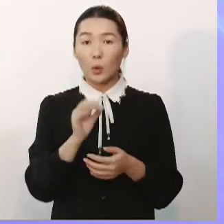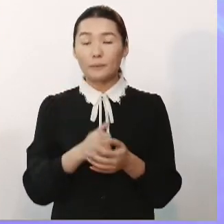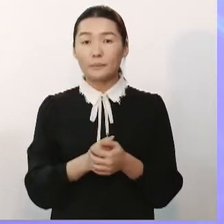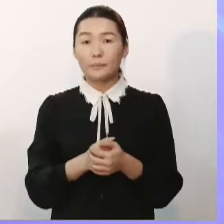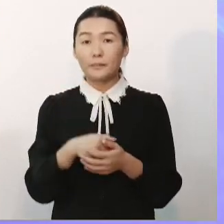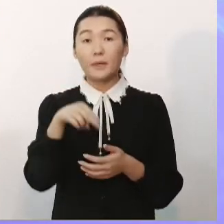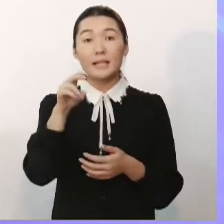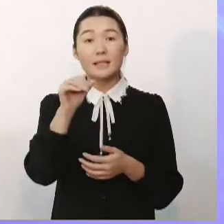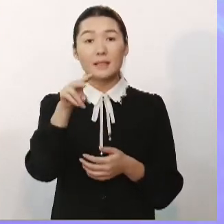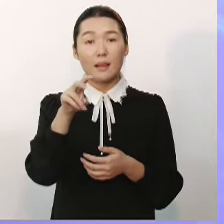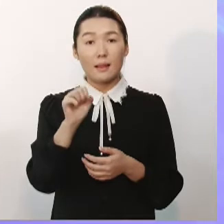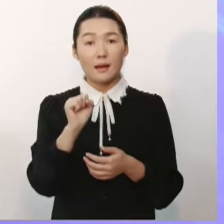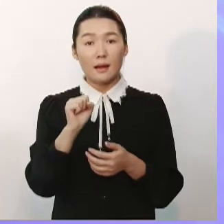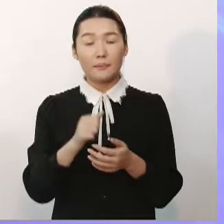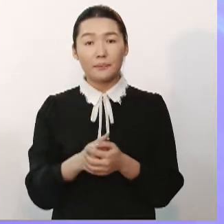дела,